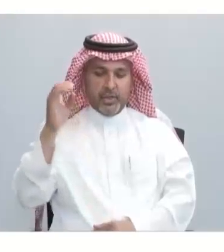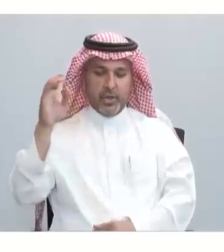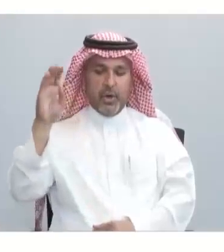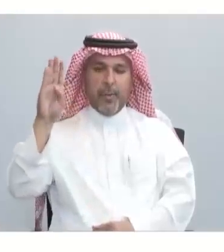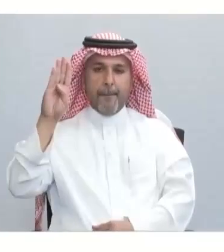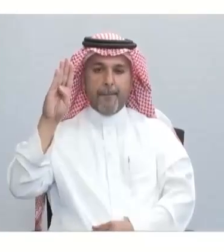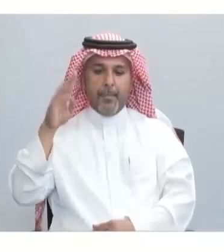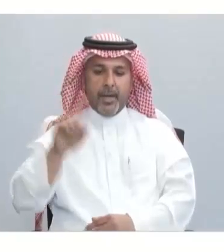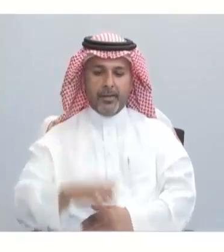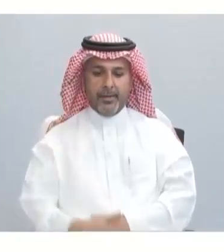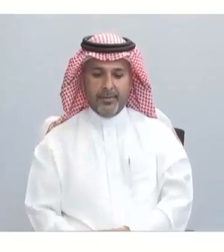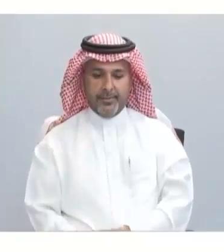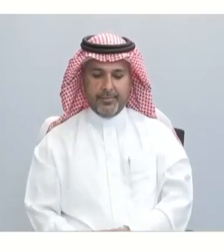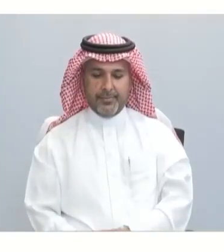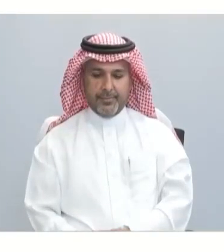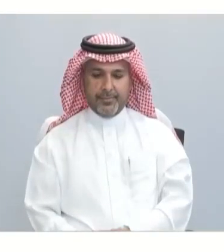يكون